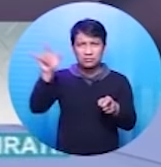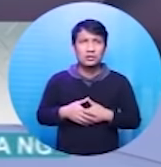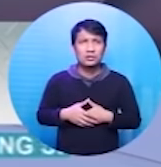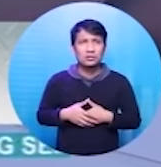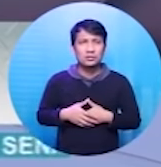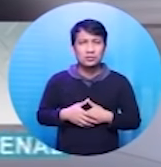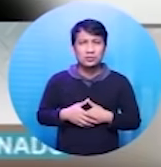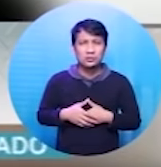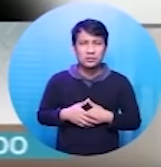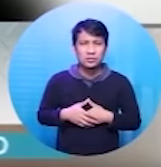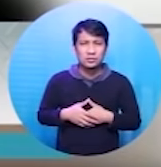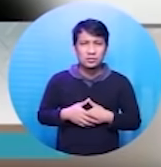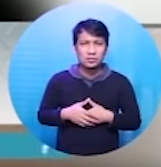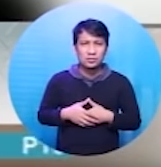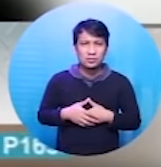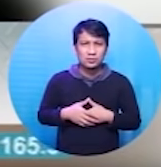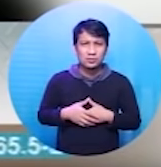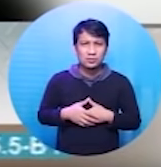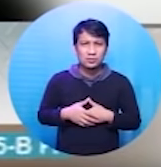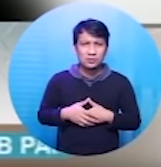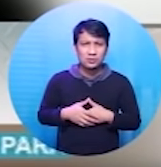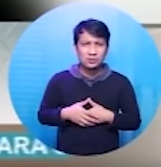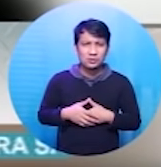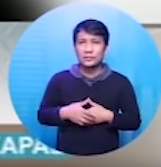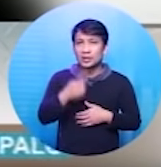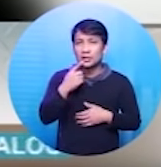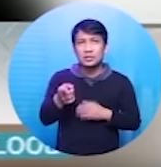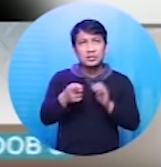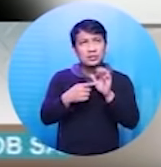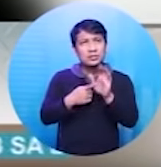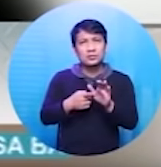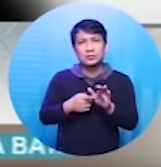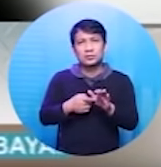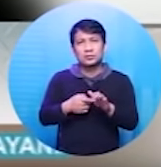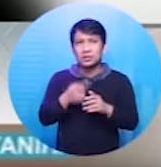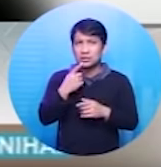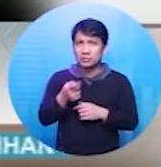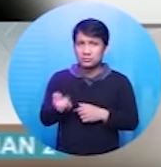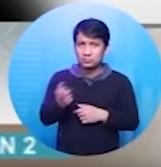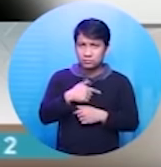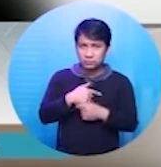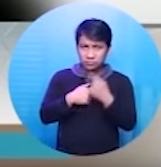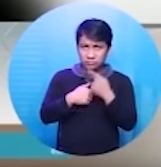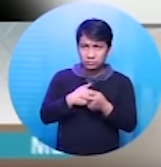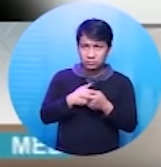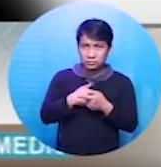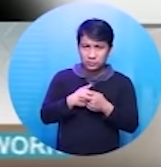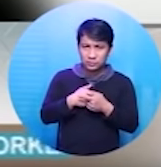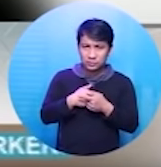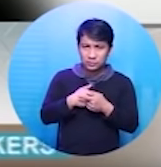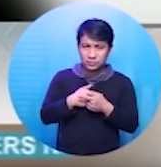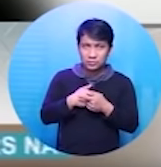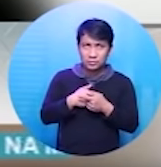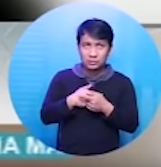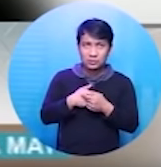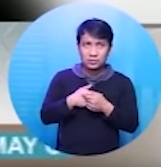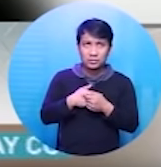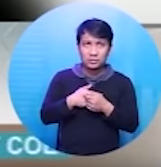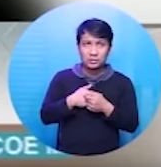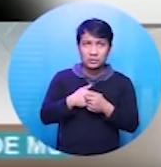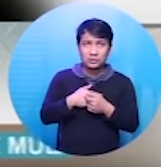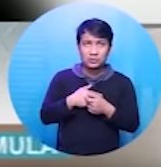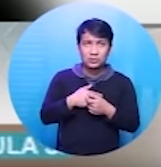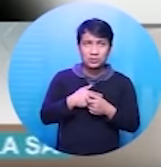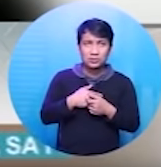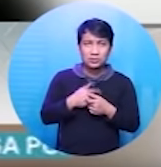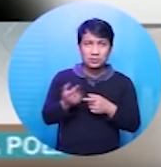bansa? Bali po, on and off naman po ako na manalit. Ngayon lang po talaga ako natigil dito sa Pilipinas. Most serious na po.